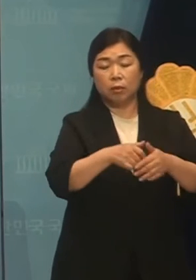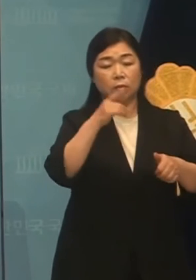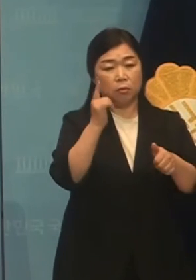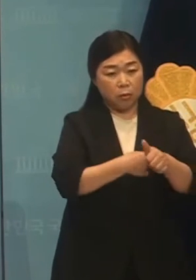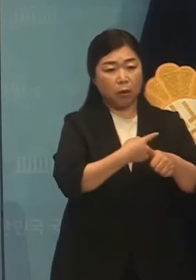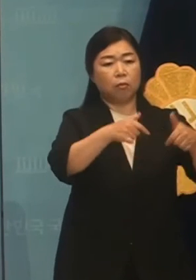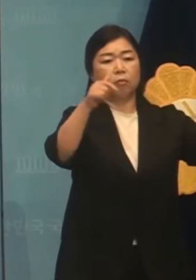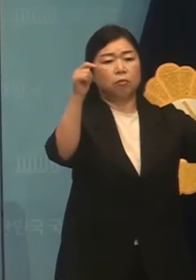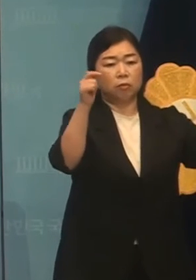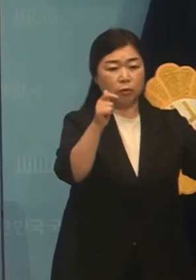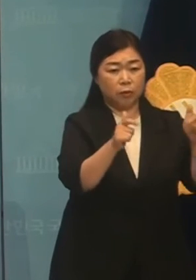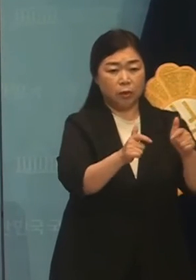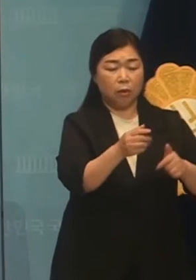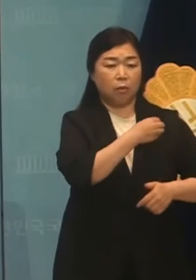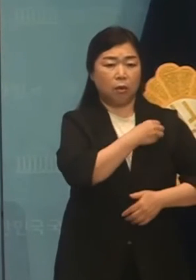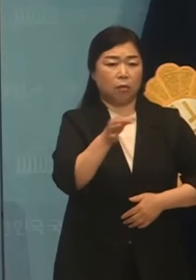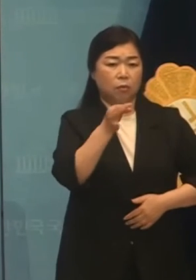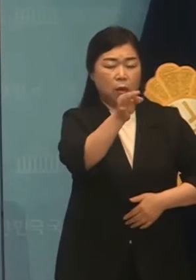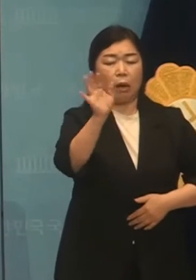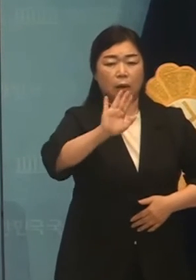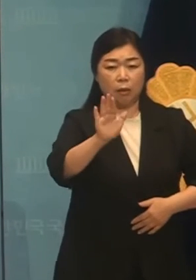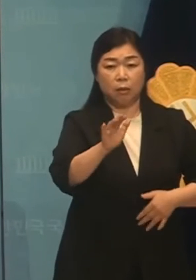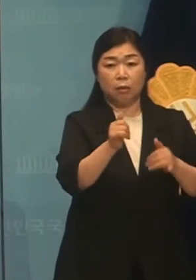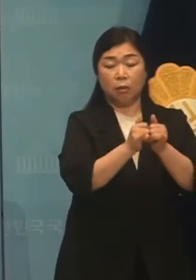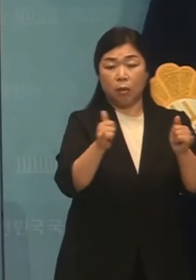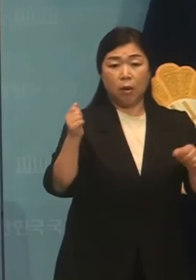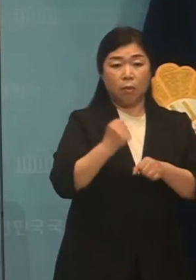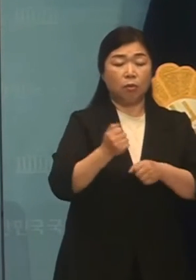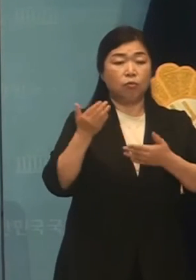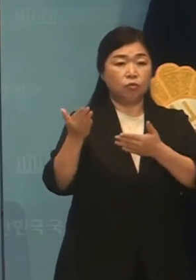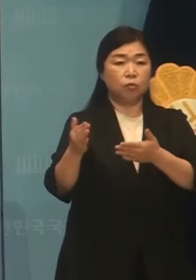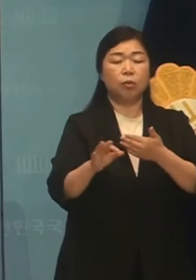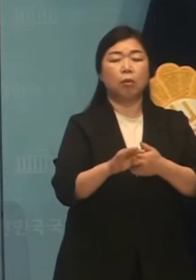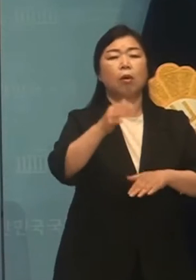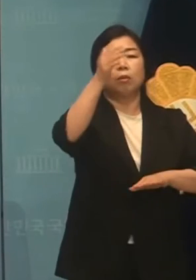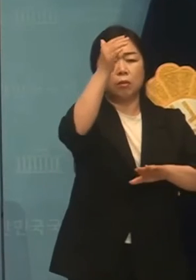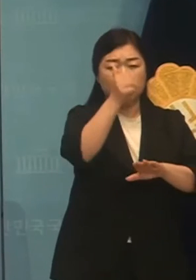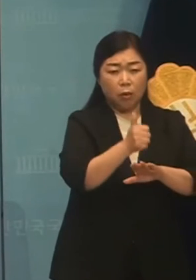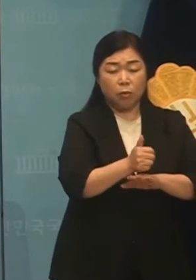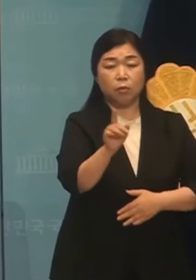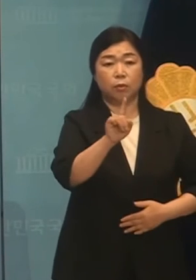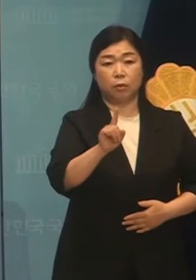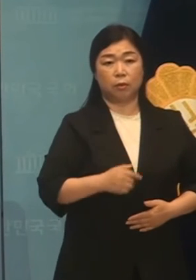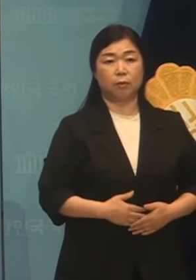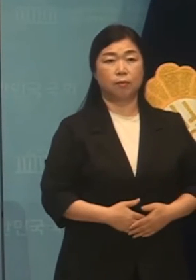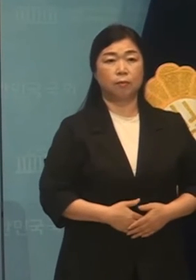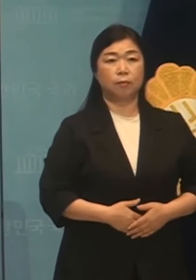숫자도 줄고 당비도 내지 않는 그런 당원을 만들어 놓으니 결국은 이게